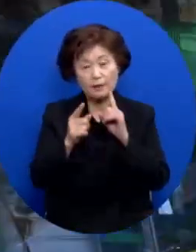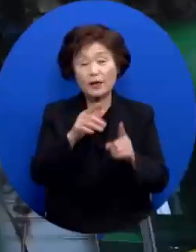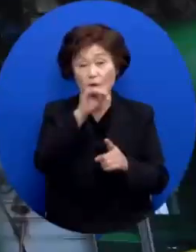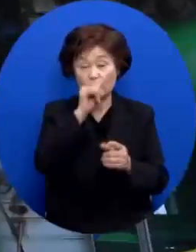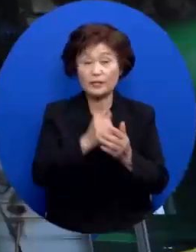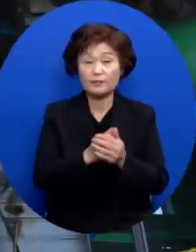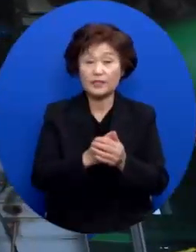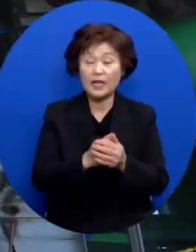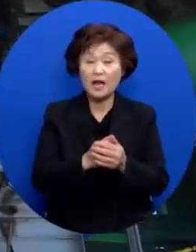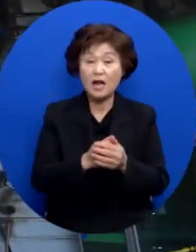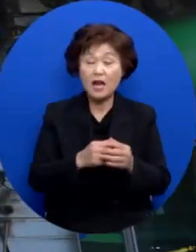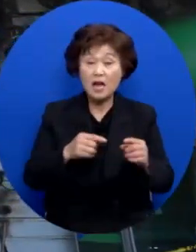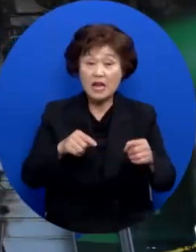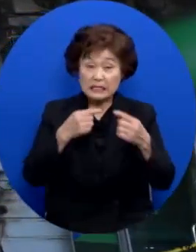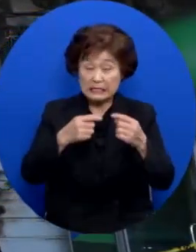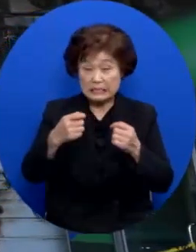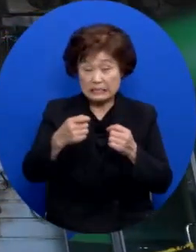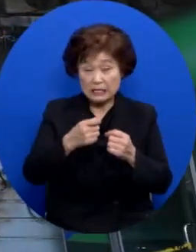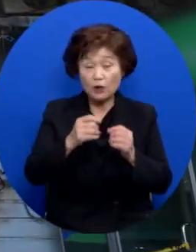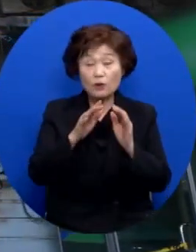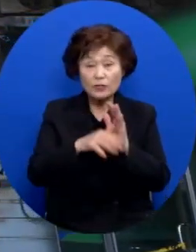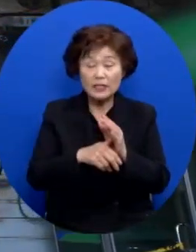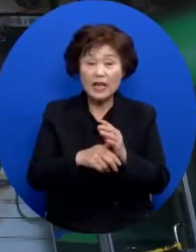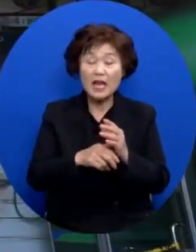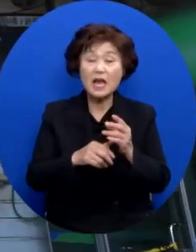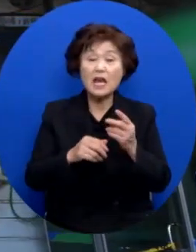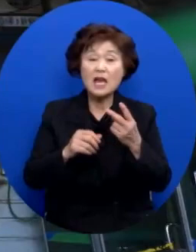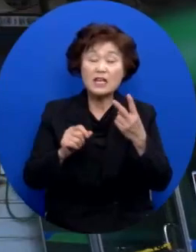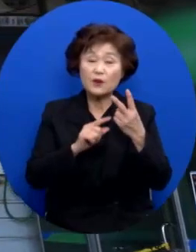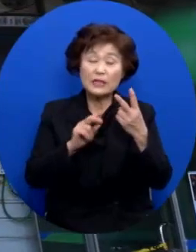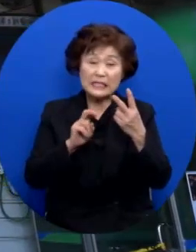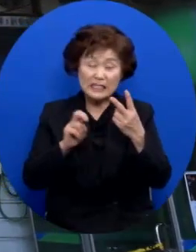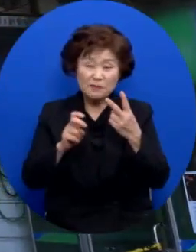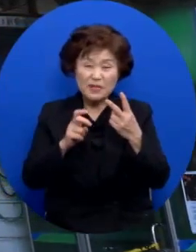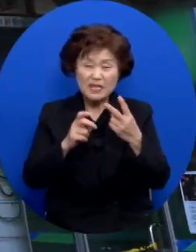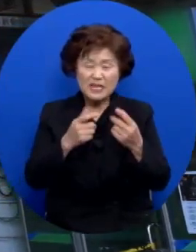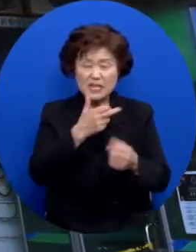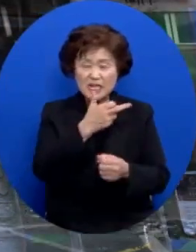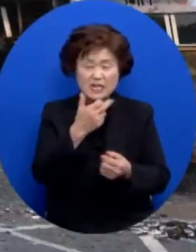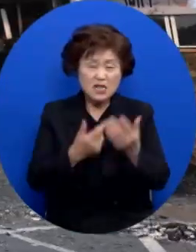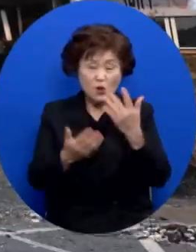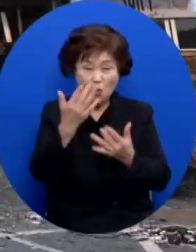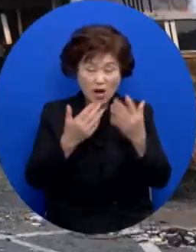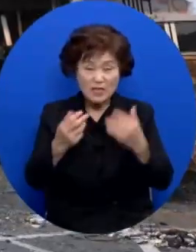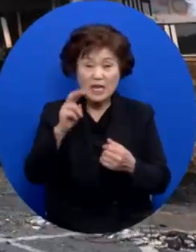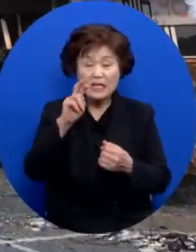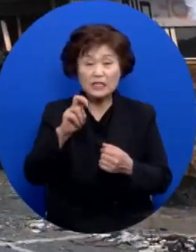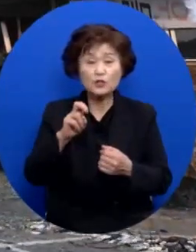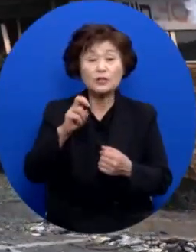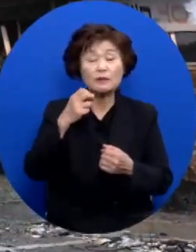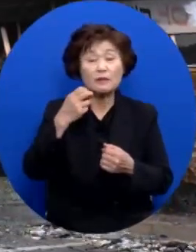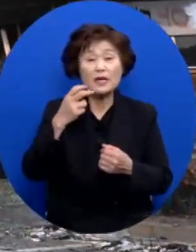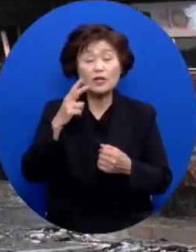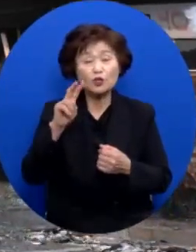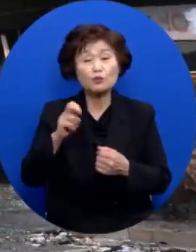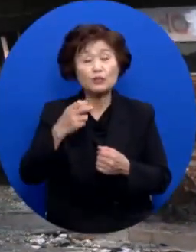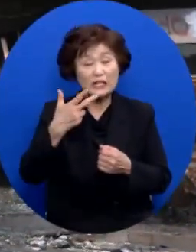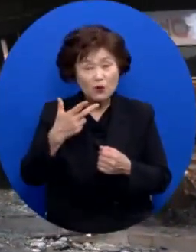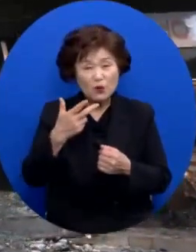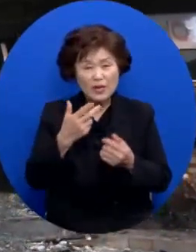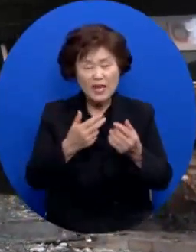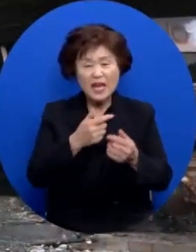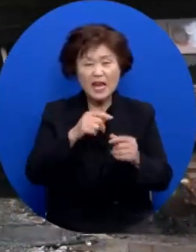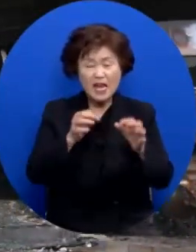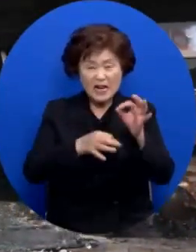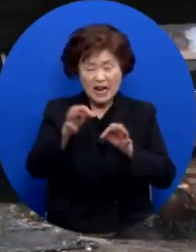시장은 설 대목을 앞두고 지난달 22일 대형 화제가 발생해 27개 전보가 전소되는 등 큰 피해를 본